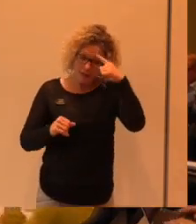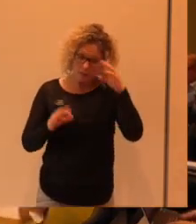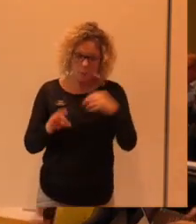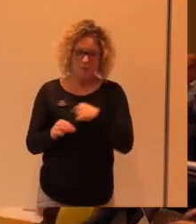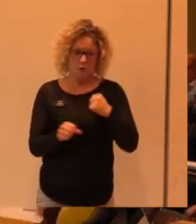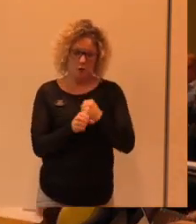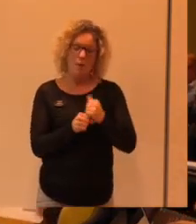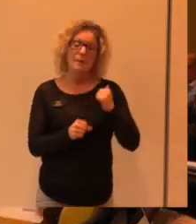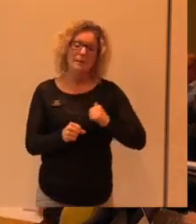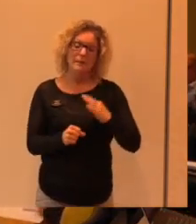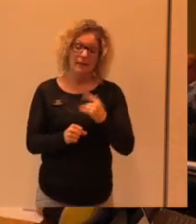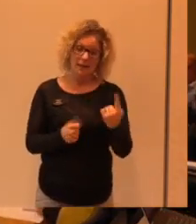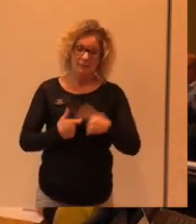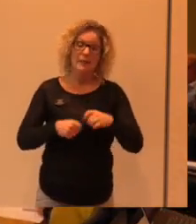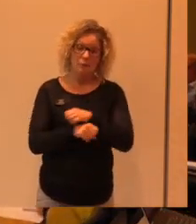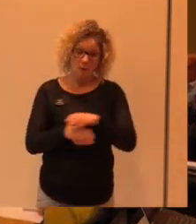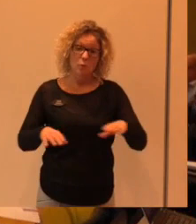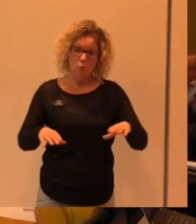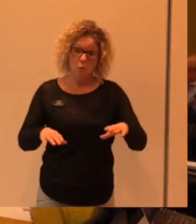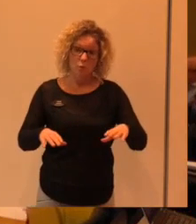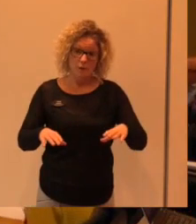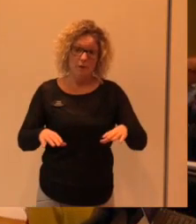med tillgänglighet och information.